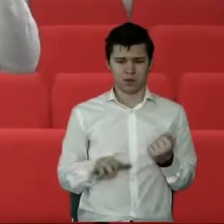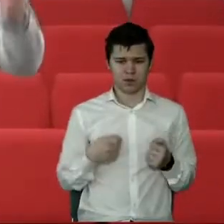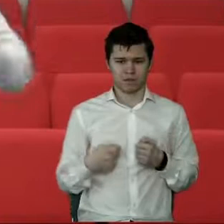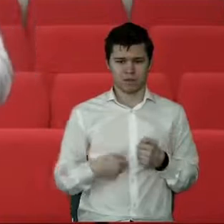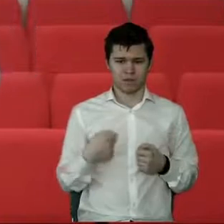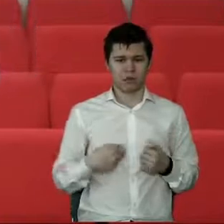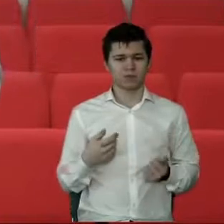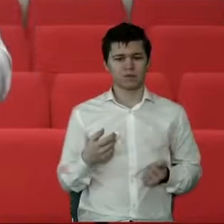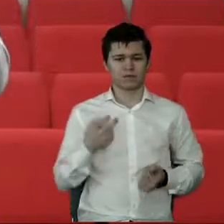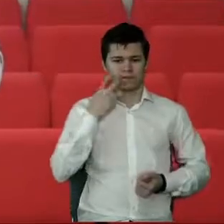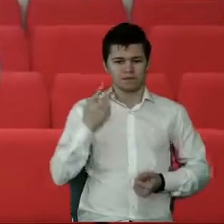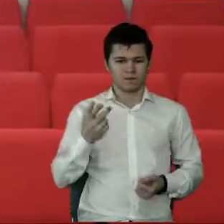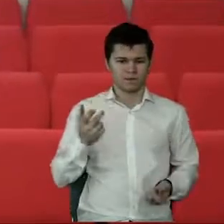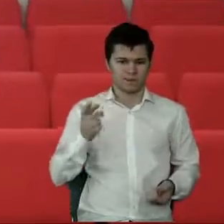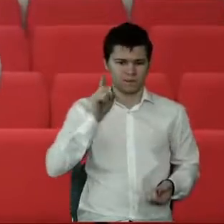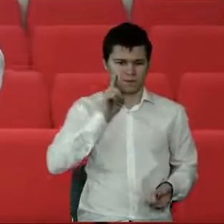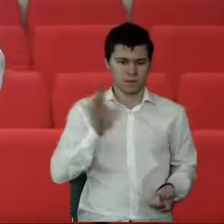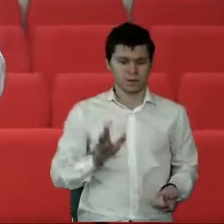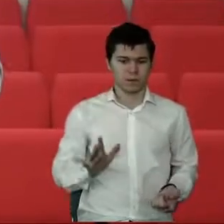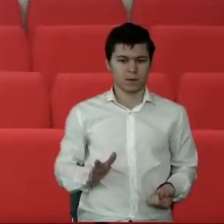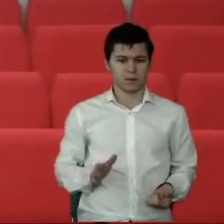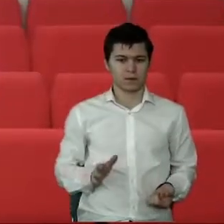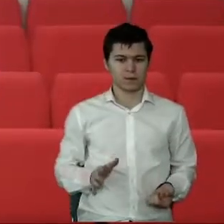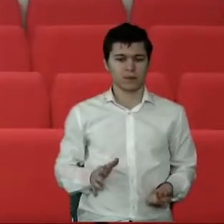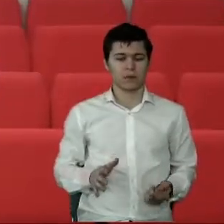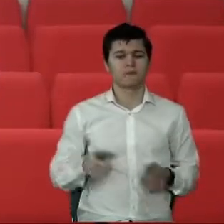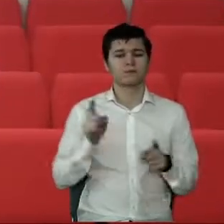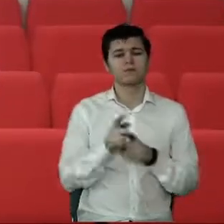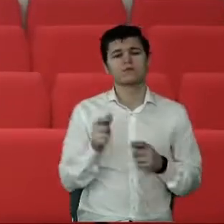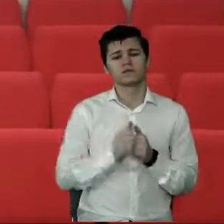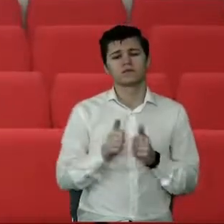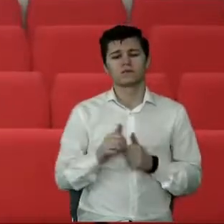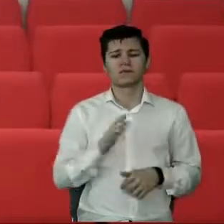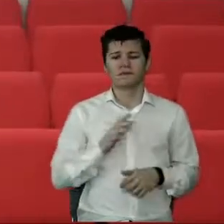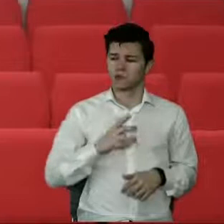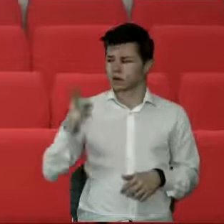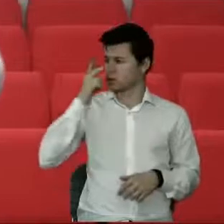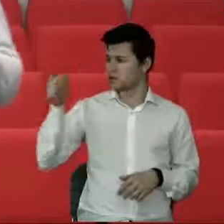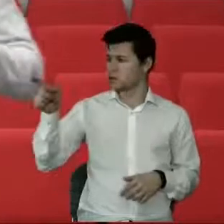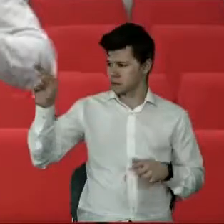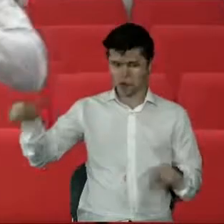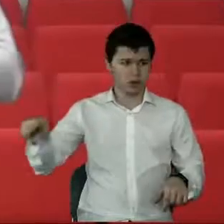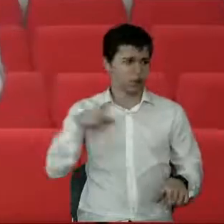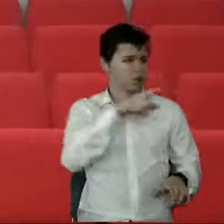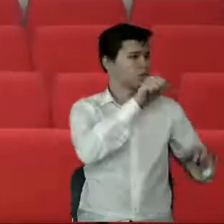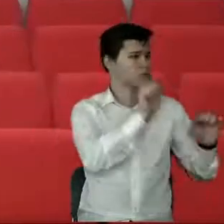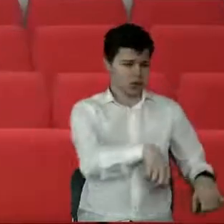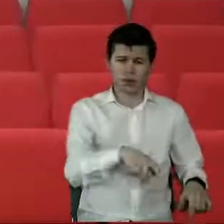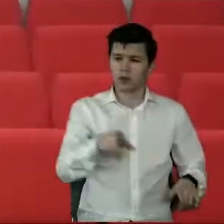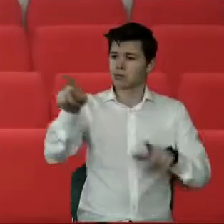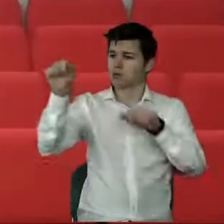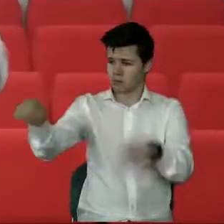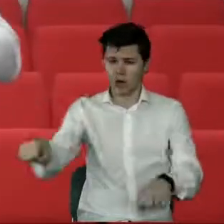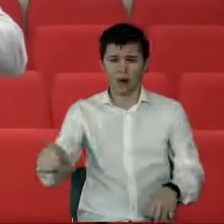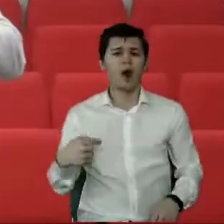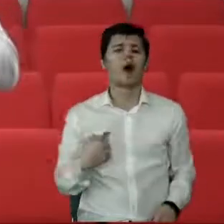делают какой-то грех, а ты его не делаешь, ты ощущаешь себя белой вороной. Если все делают какой-то грех, а ты его не